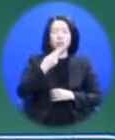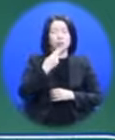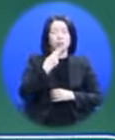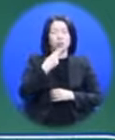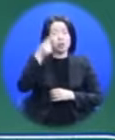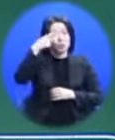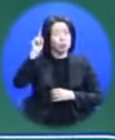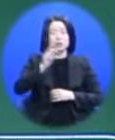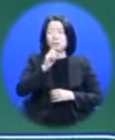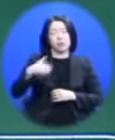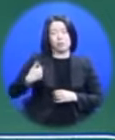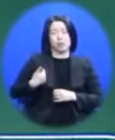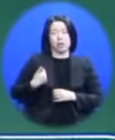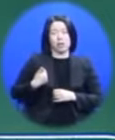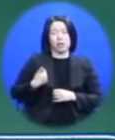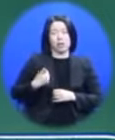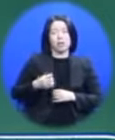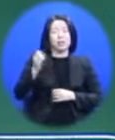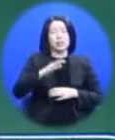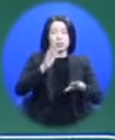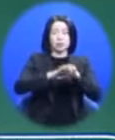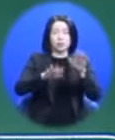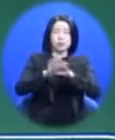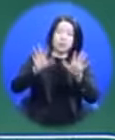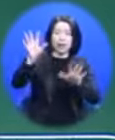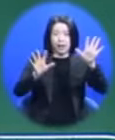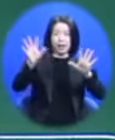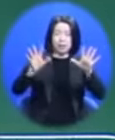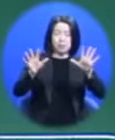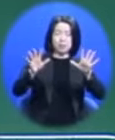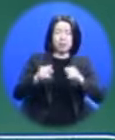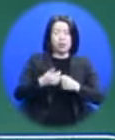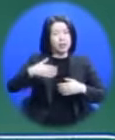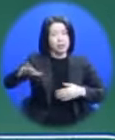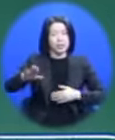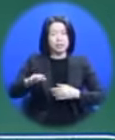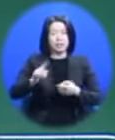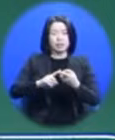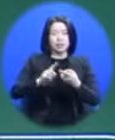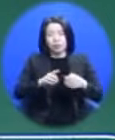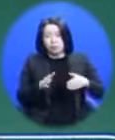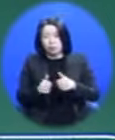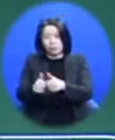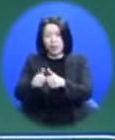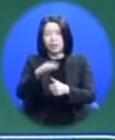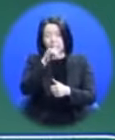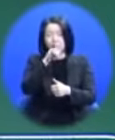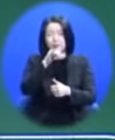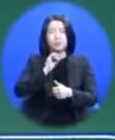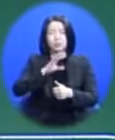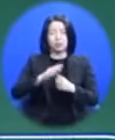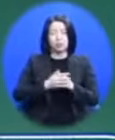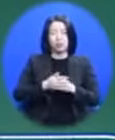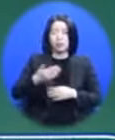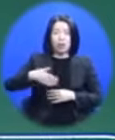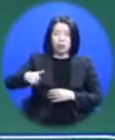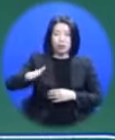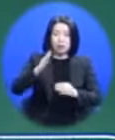못하고 그저 손짓발짓하면서 이분들이 가자는 대로 따라갈 뿐이었습니다. 근데 가다가